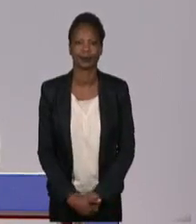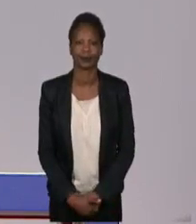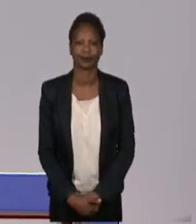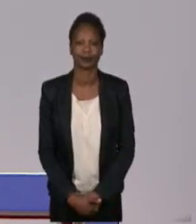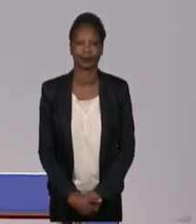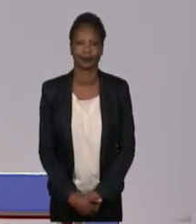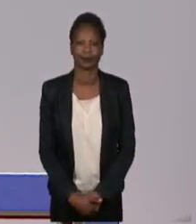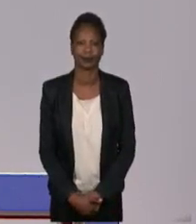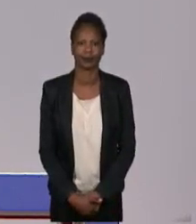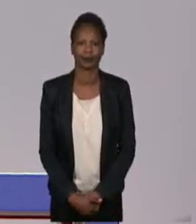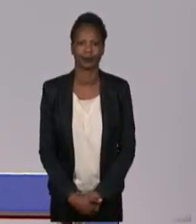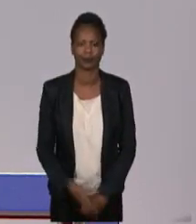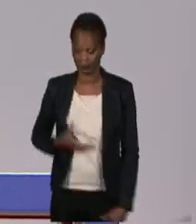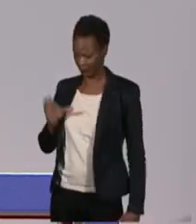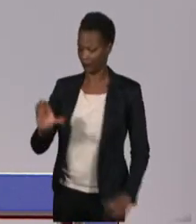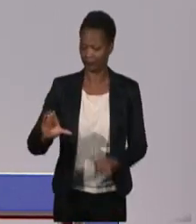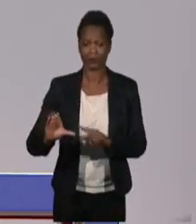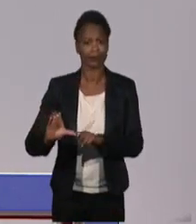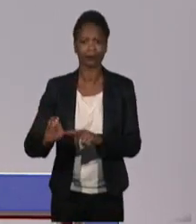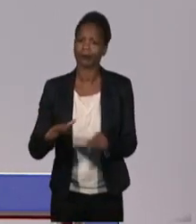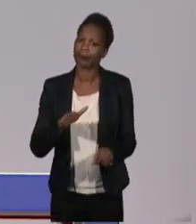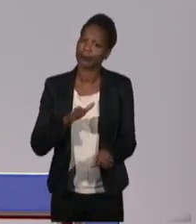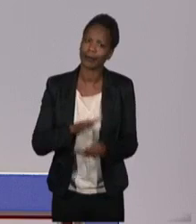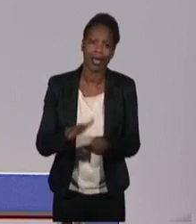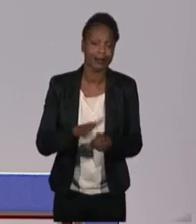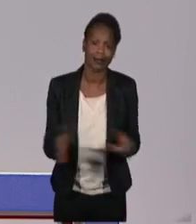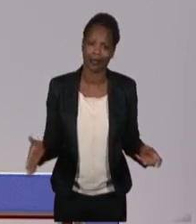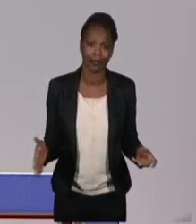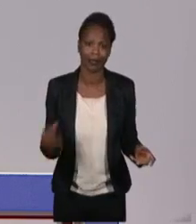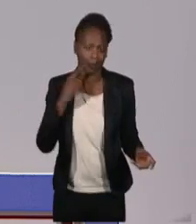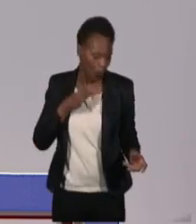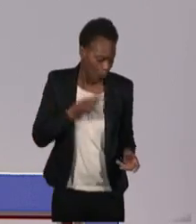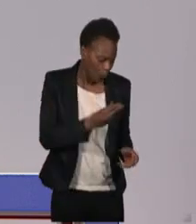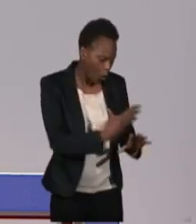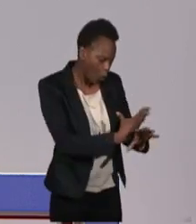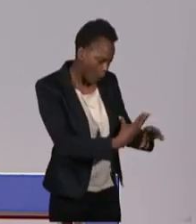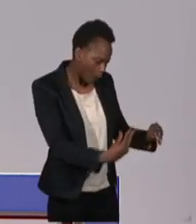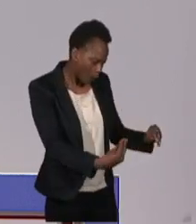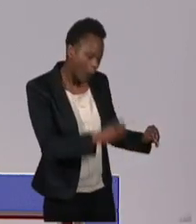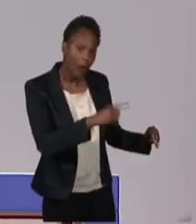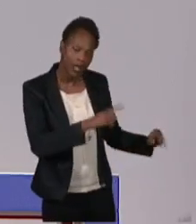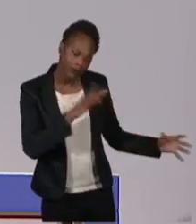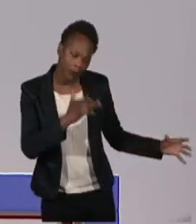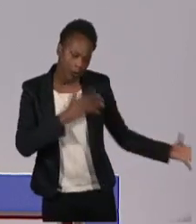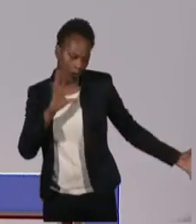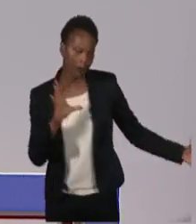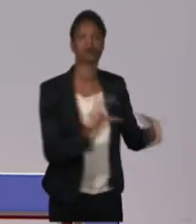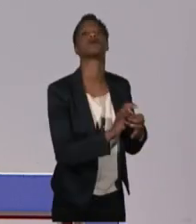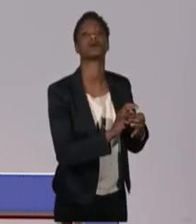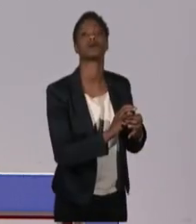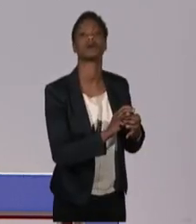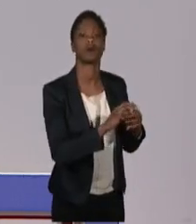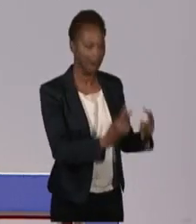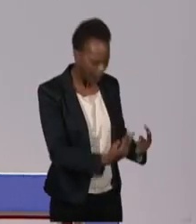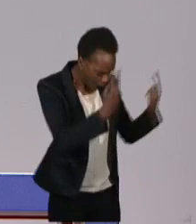Il ne suffit pas de mettre la main au portefeuille pour réconforter nos soignants. Il faut les toucher au cœur, redonner du